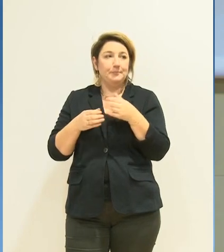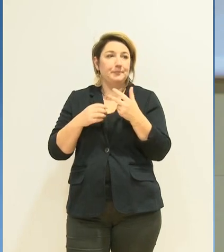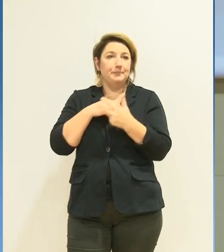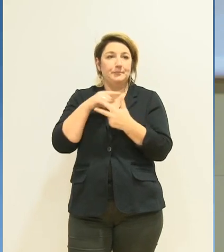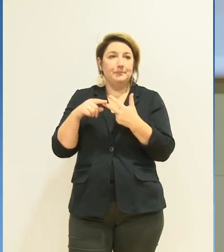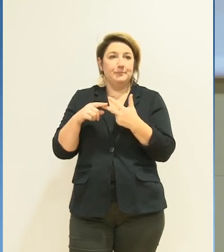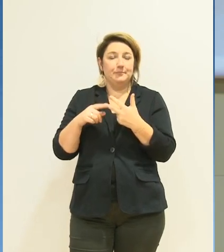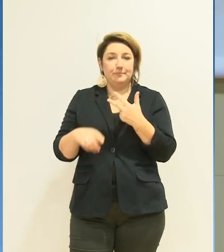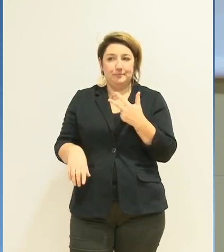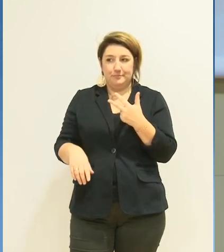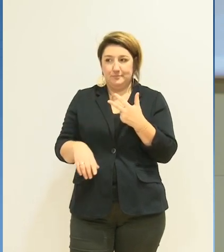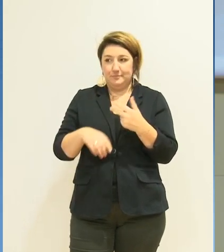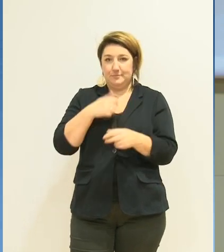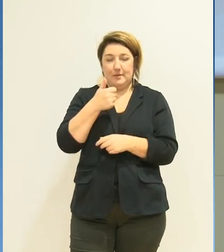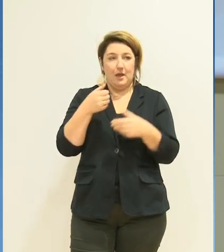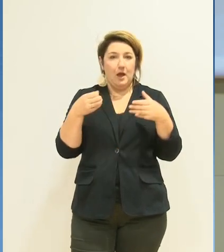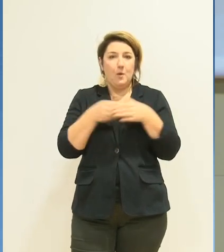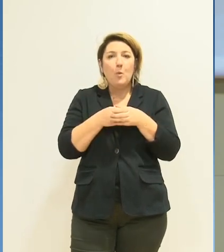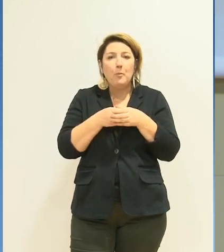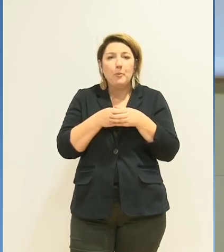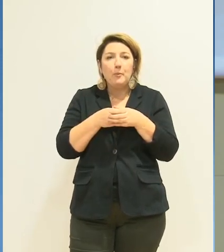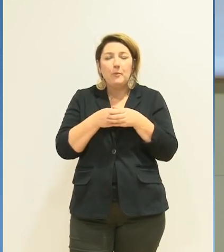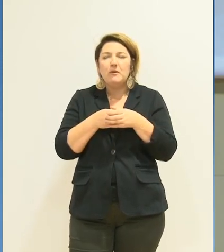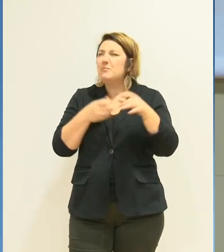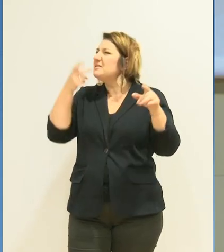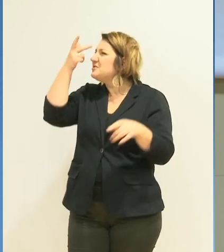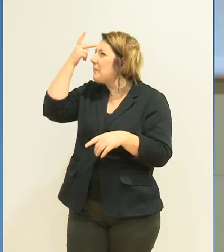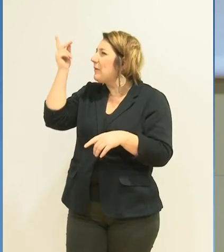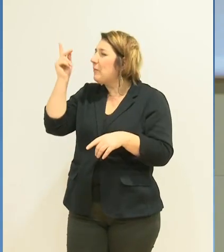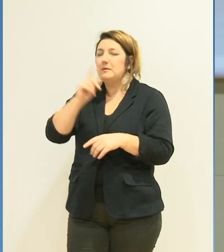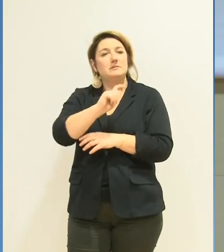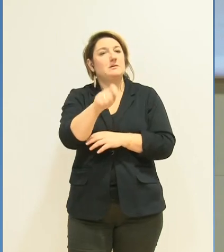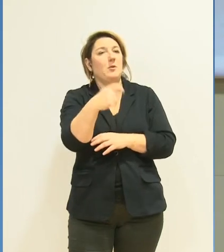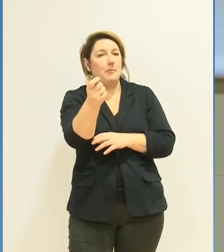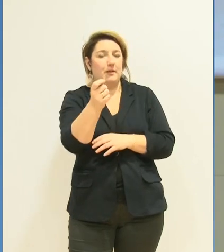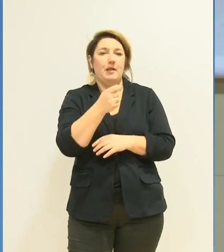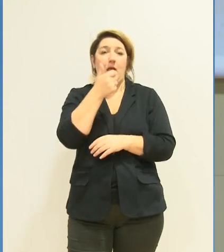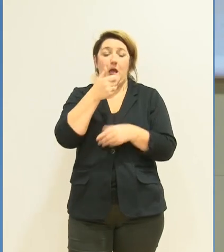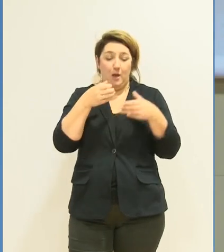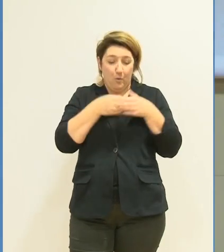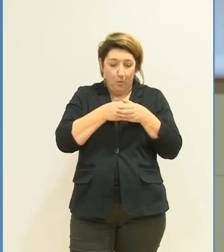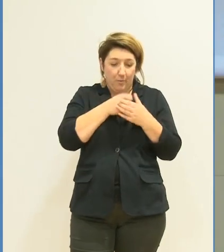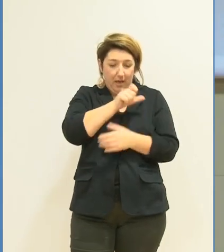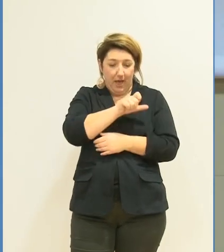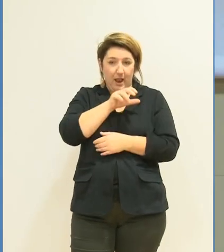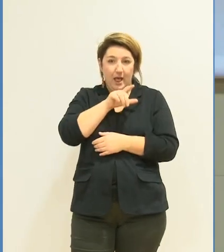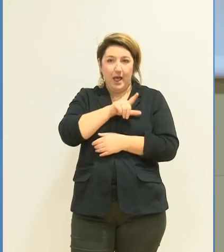un groupe c'est normal un groupe donc l air